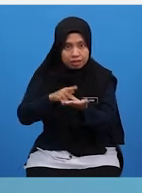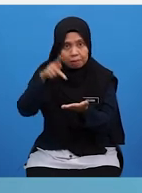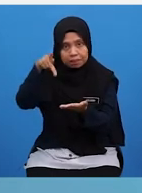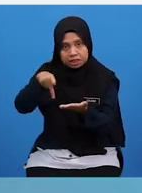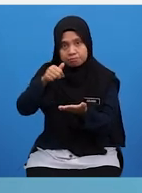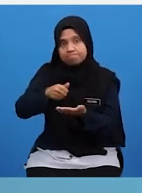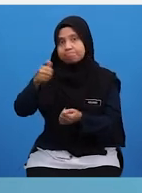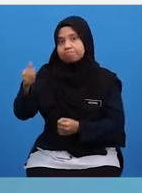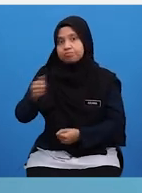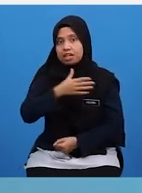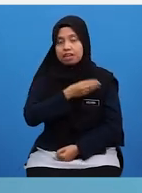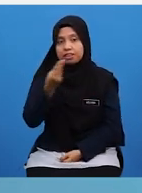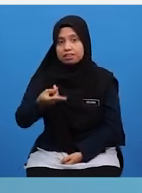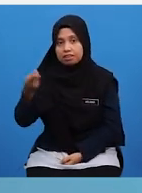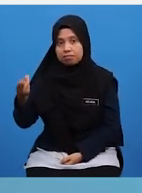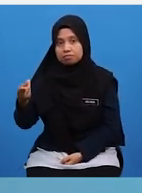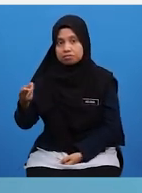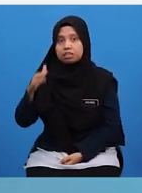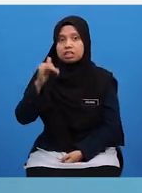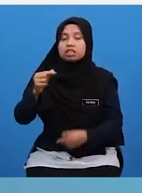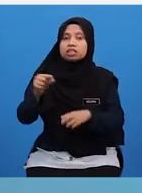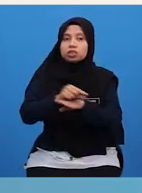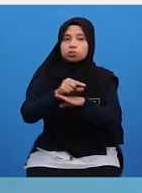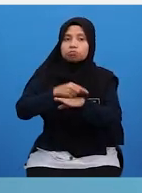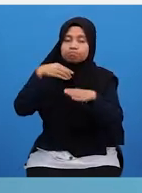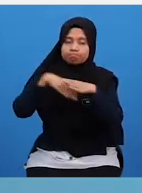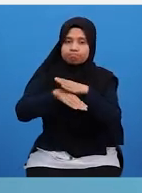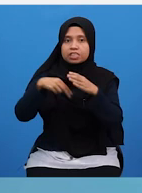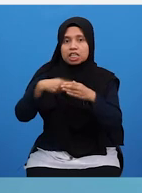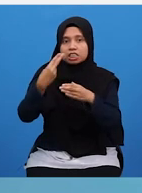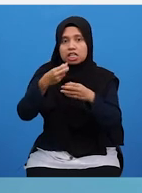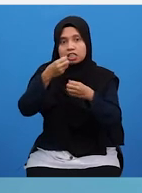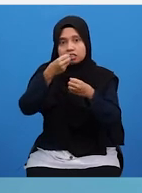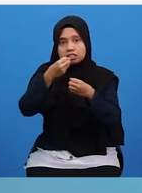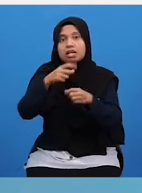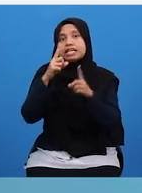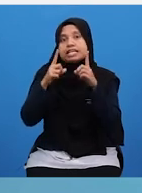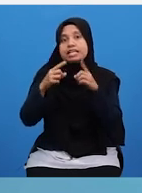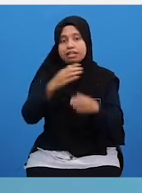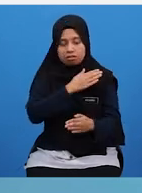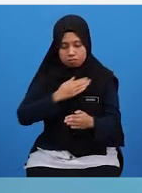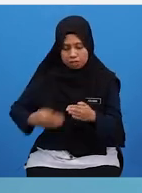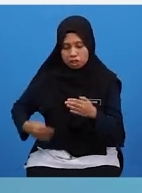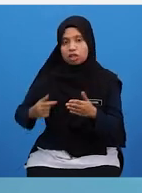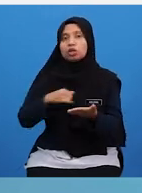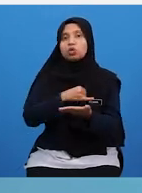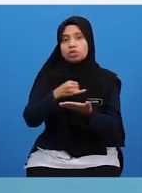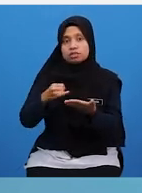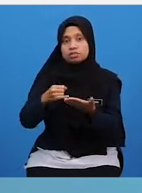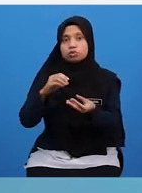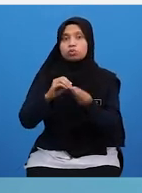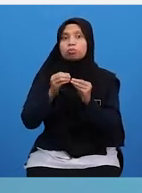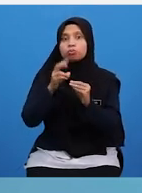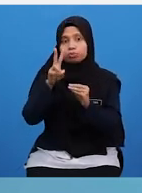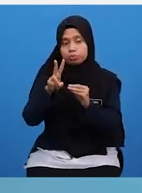pasti alatan dan bahan yang digunakan dalam penghasilan lilin batik lukis.